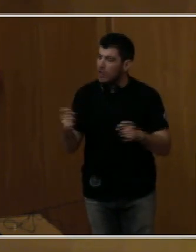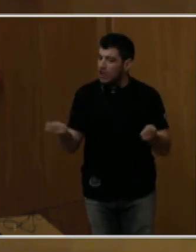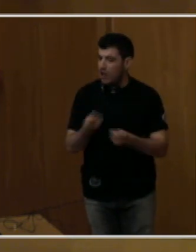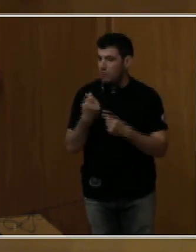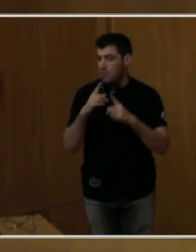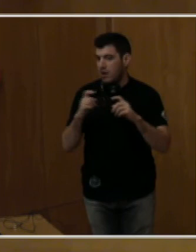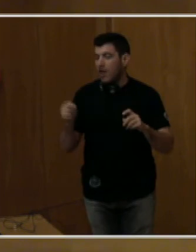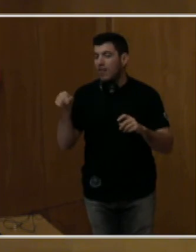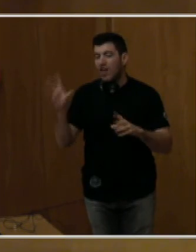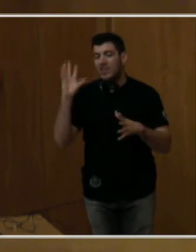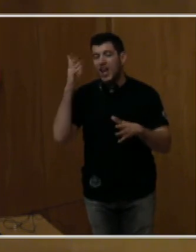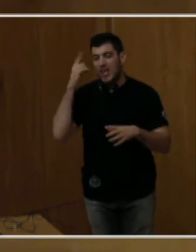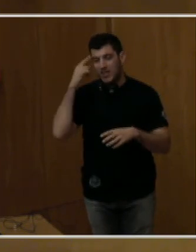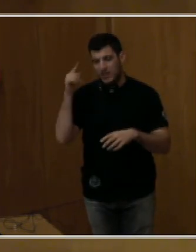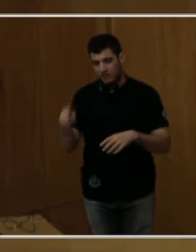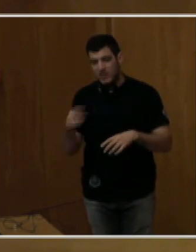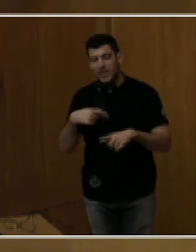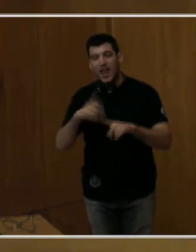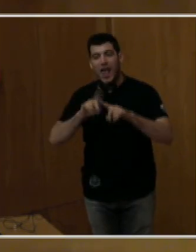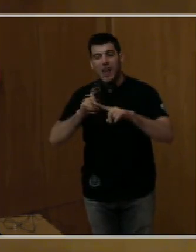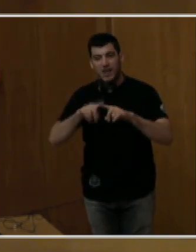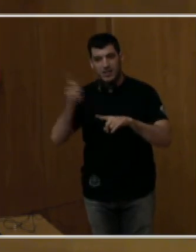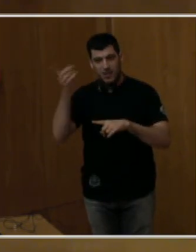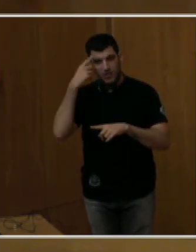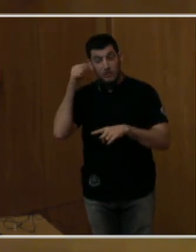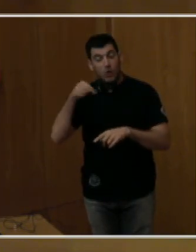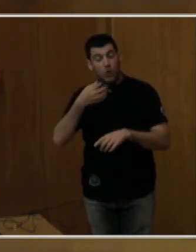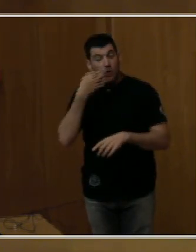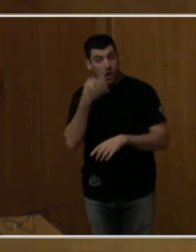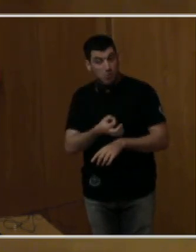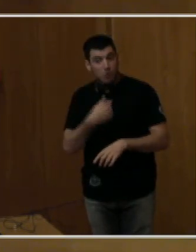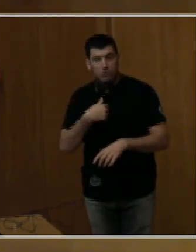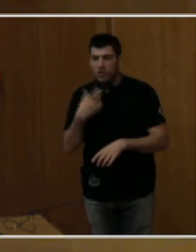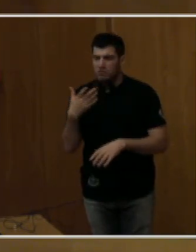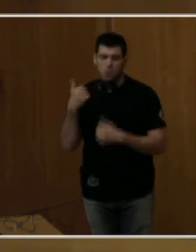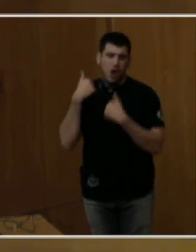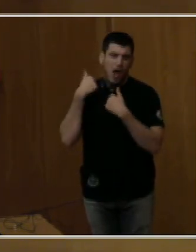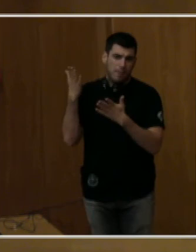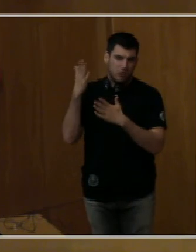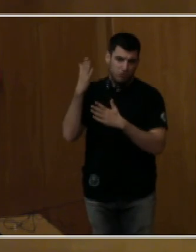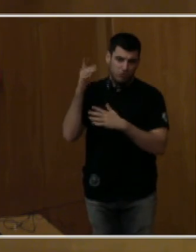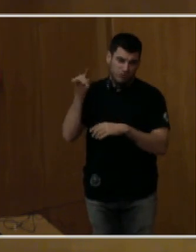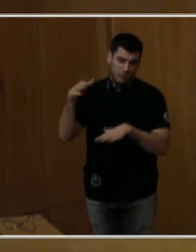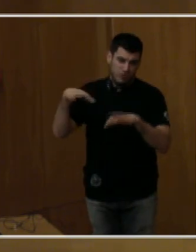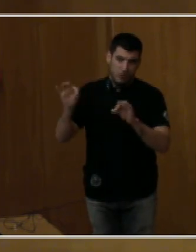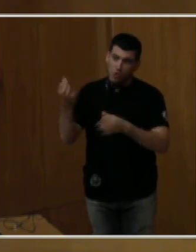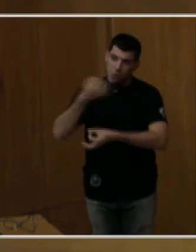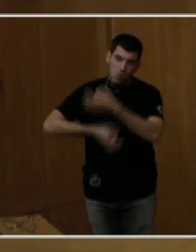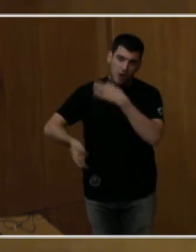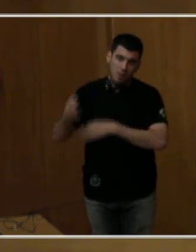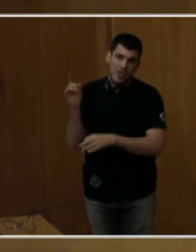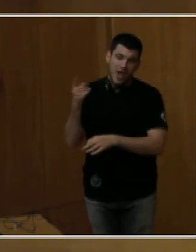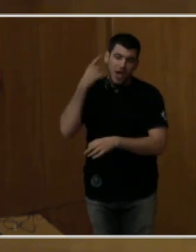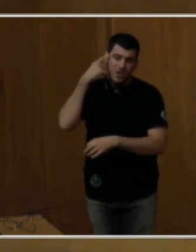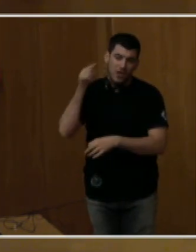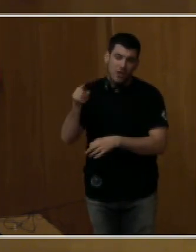αυτές οι τρελές ιδέες να σας πω ότι είναι ελληνικές ιδέες. Να ομολογήσω ότι και εγώ ήμουν άπιστος στο ΜΑΣ Όταν τότε ο Νίκος είχε έρθει και μου είχε πει την ιδέα για την